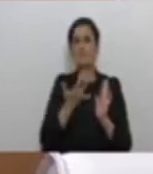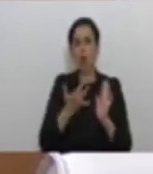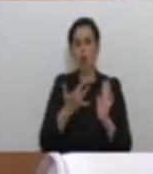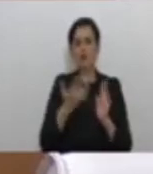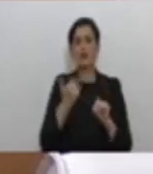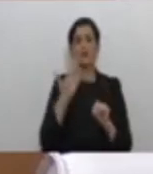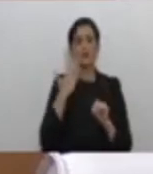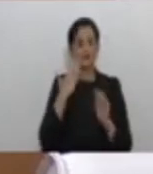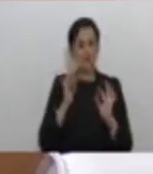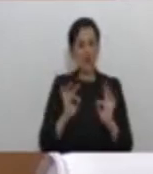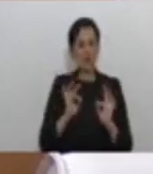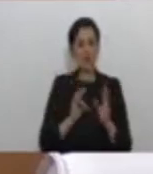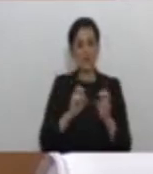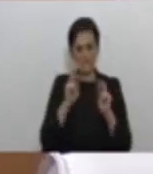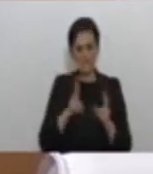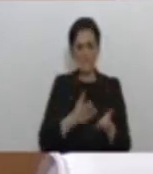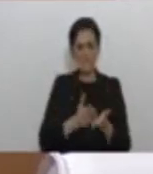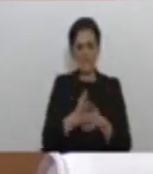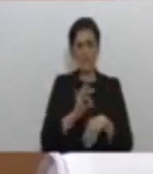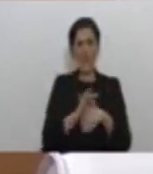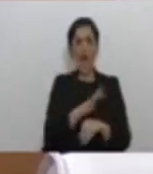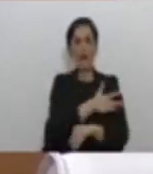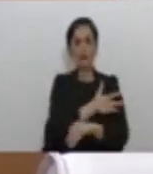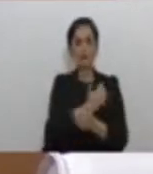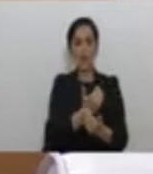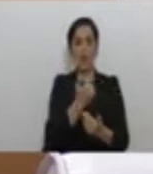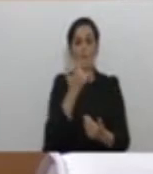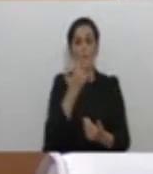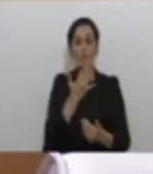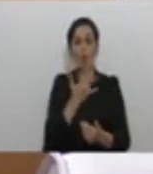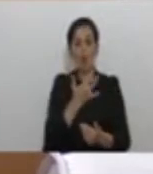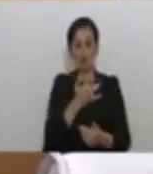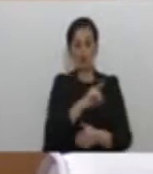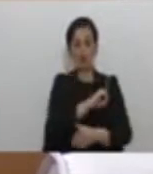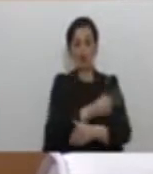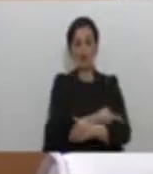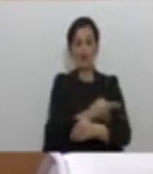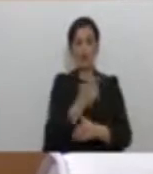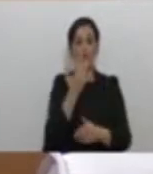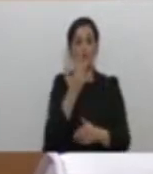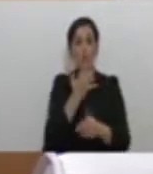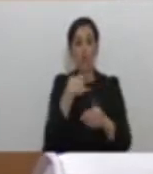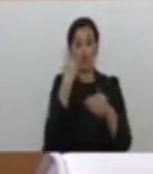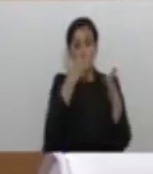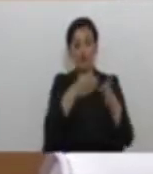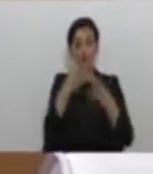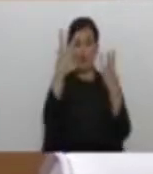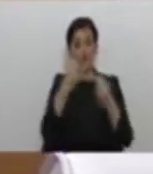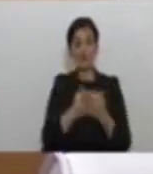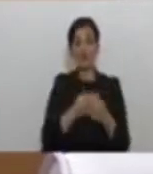სამართლებრივი სივრციდან მიზანმიმართულად გატანა ემსახურებოდა პოლიტიკური ძალების სუბიექტური პოლიტიკურ დღის წესრიგს. შესაბამისად, ამ